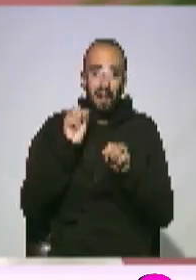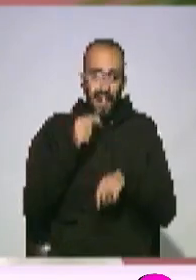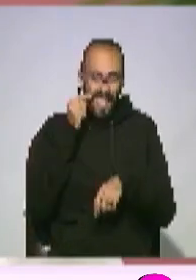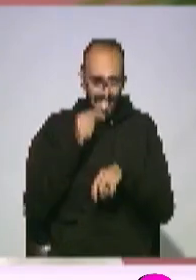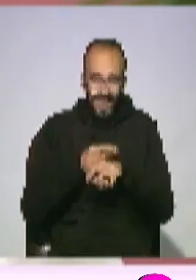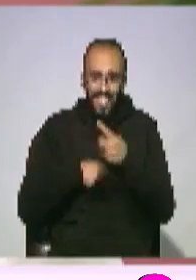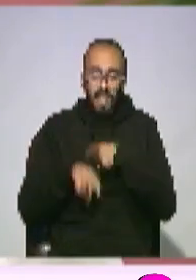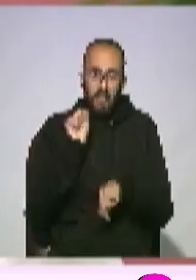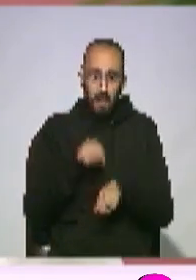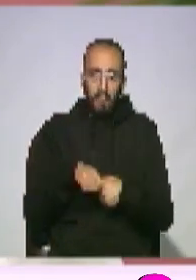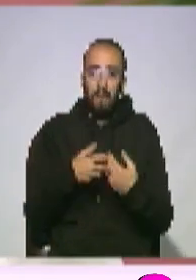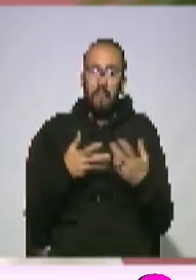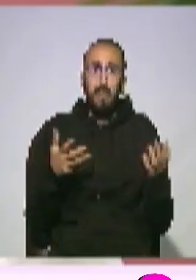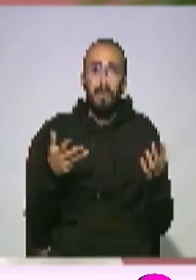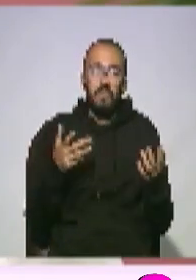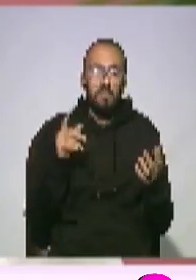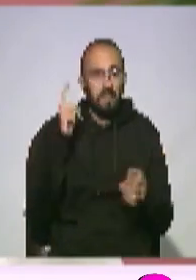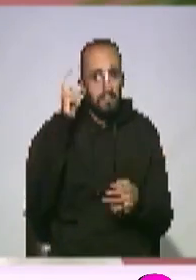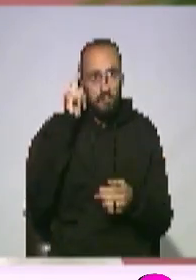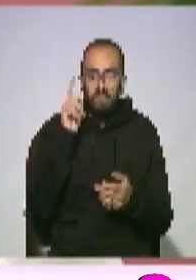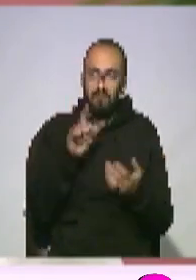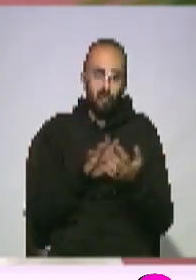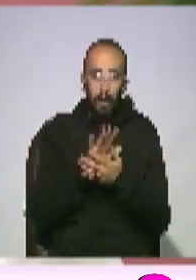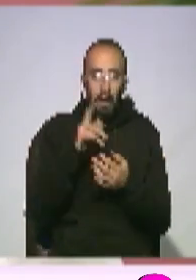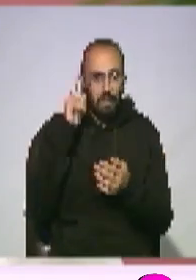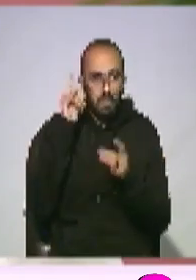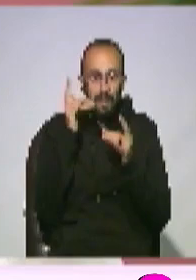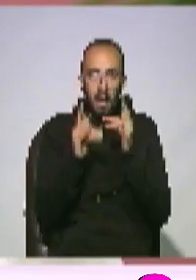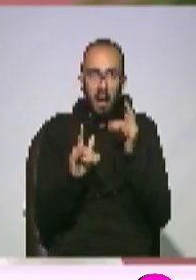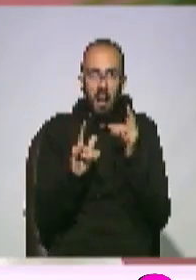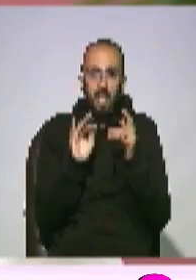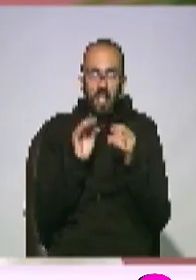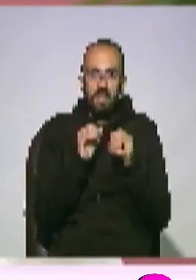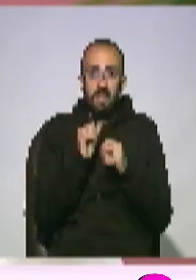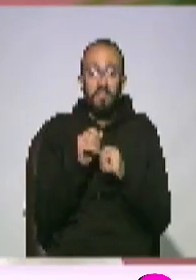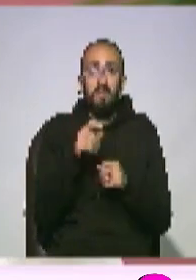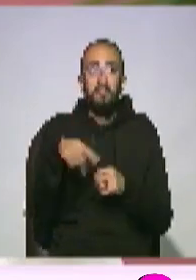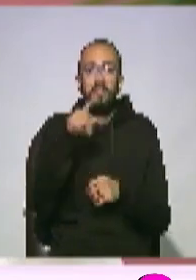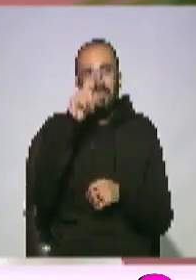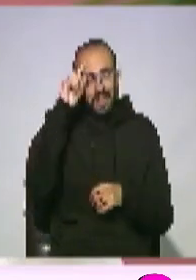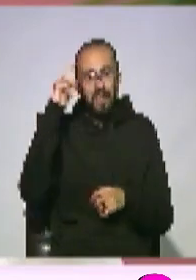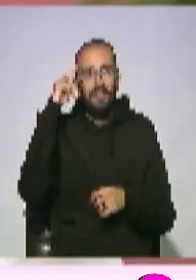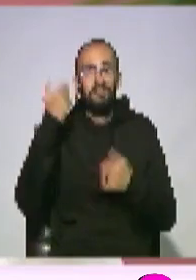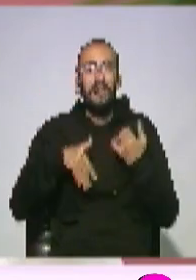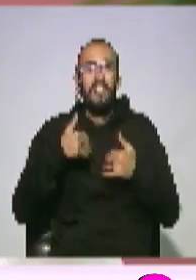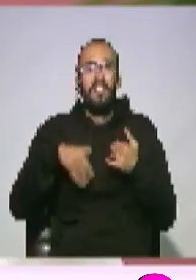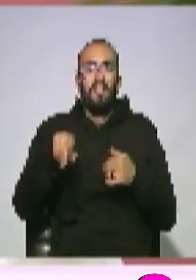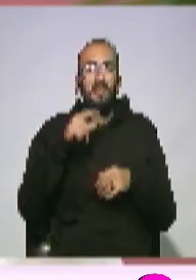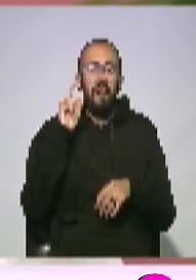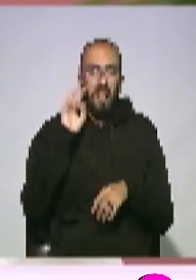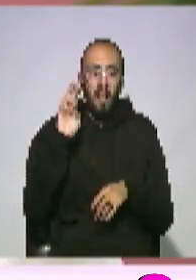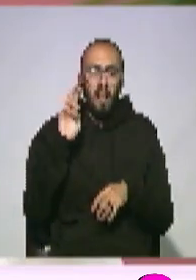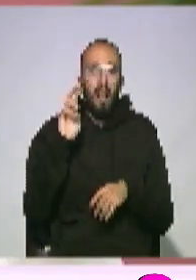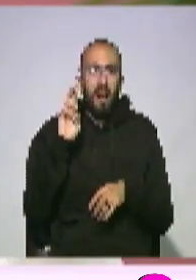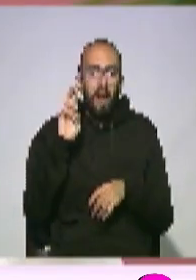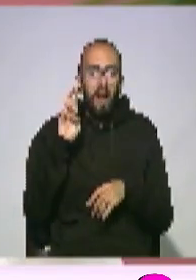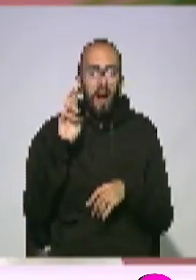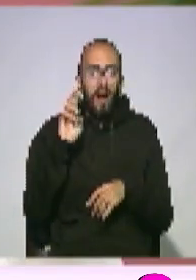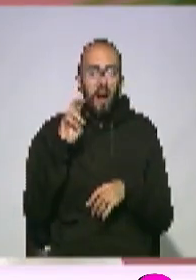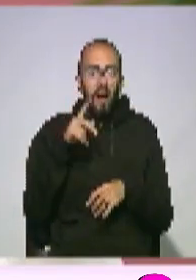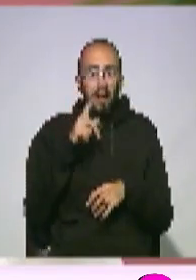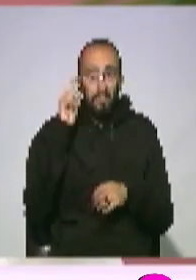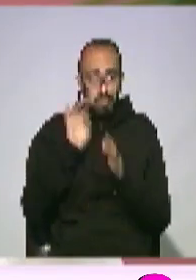الجلد بتحل لنا ازمات كتيره مع الاولاد اللي هم من ذوي الهمم اللي اصيبوا بتدمير في خلايا المخ. خلايا